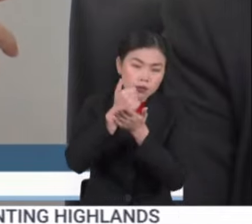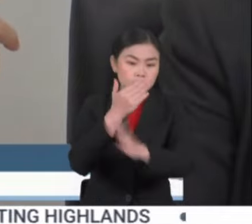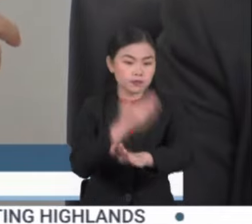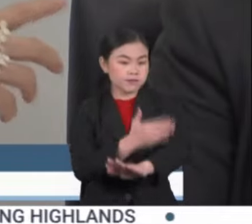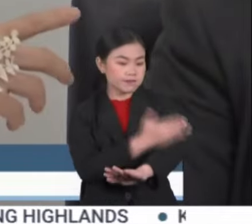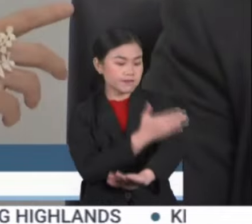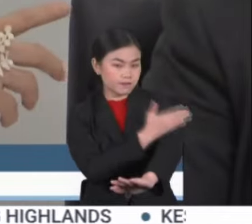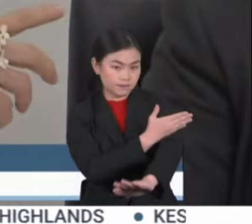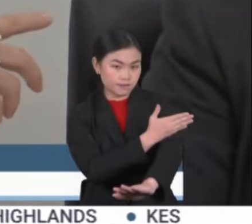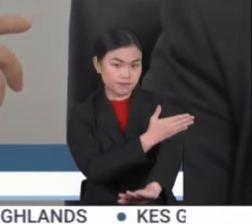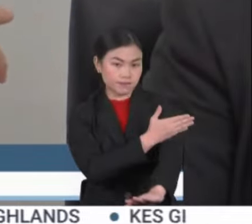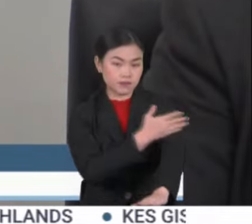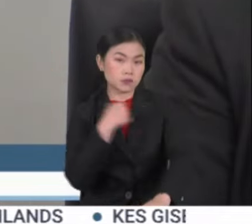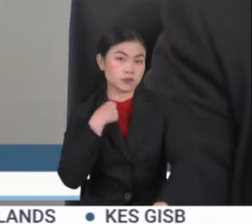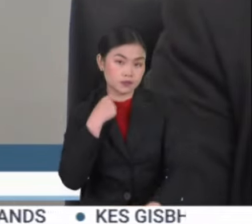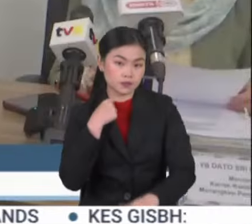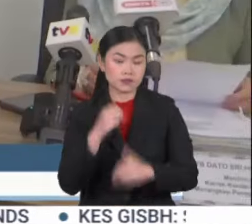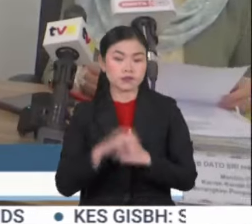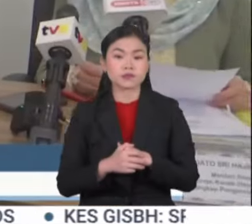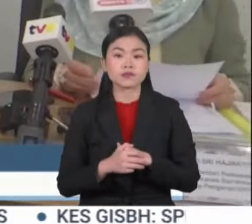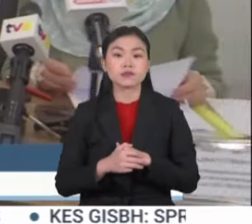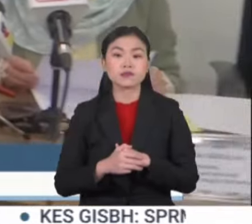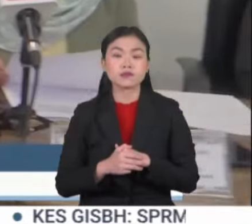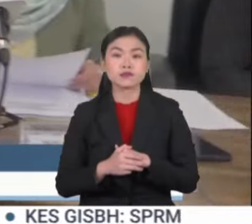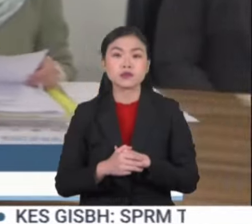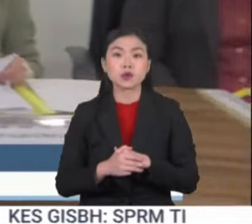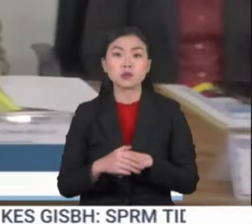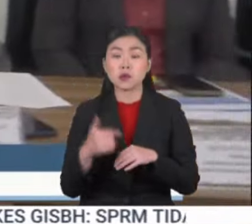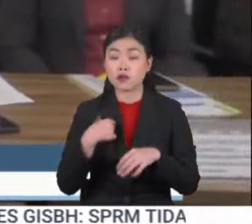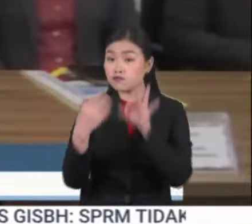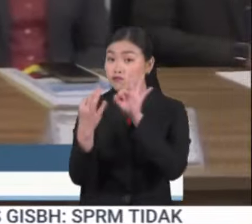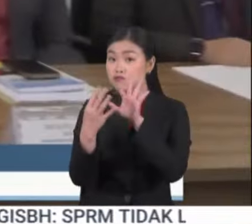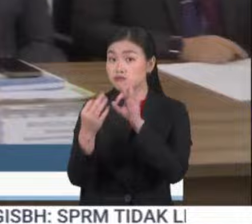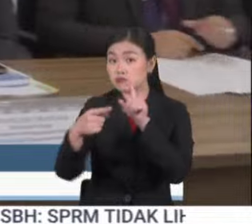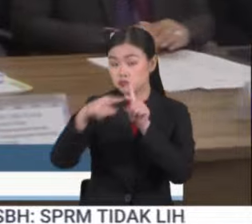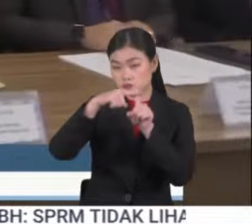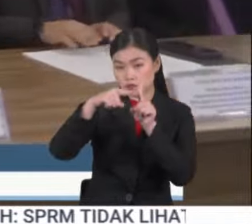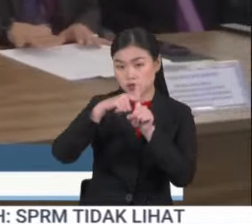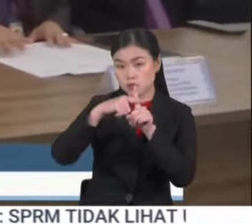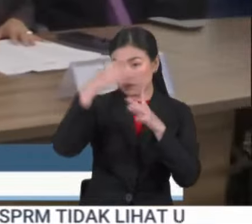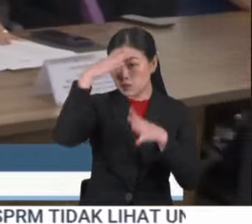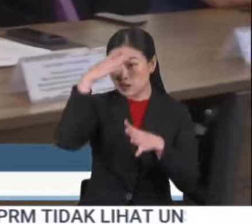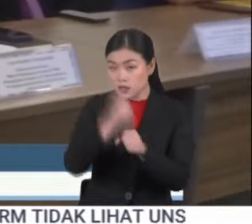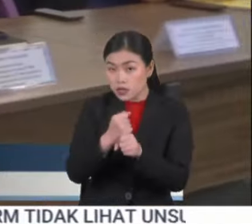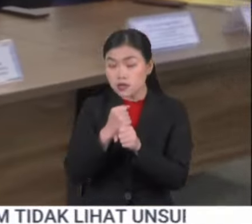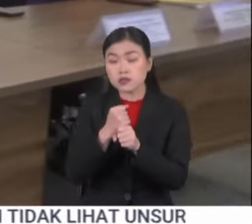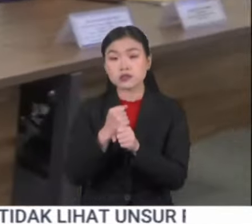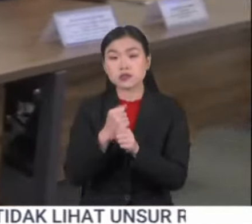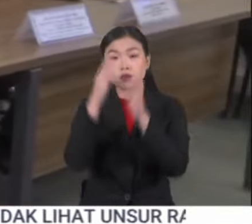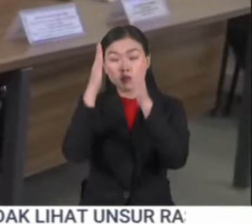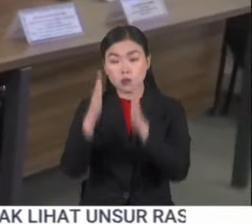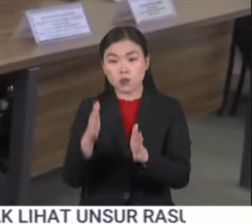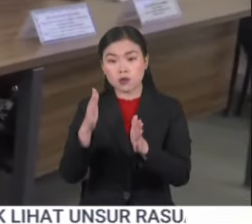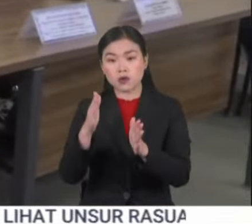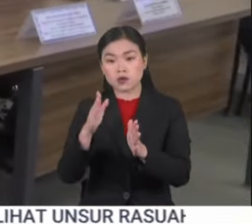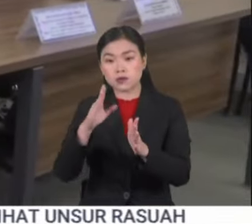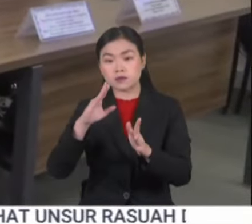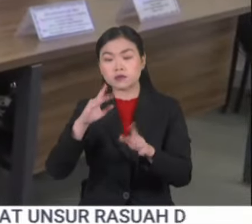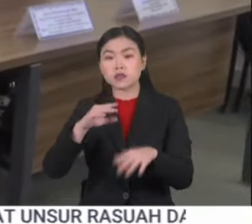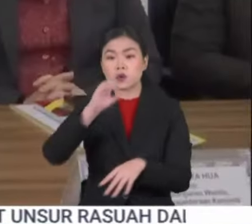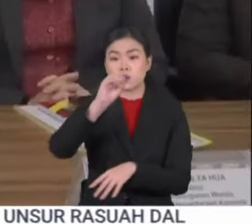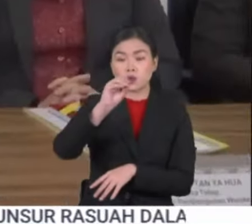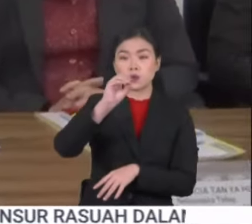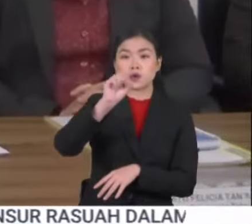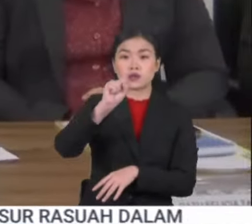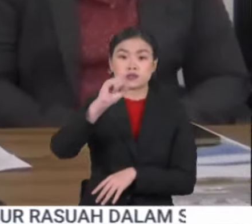secara sukarela. Turut menunjukkan maklum balasan positif ialah keyakinan masyarakat terhadap Hala 7 OSC MIDS yang